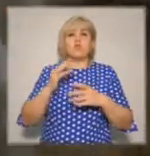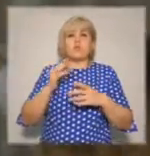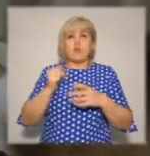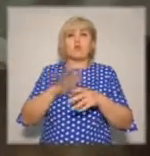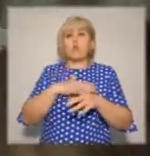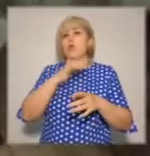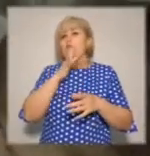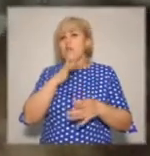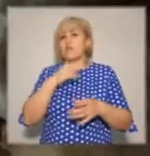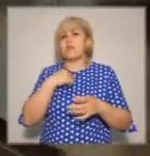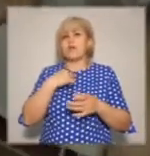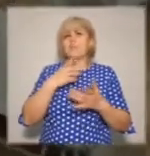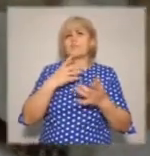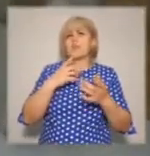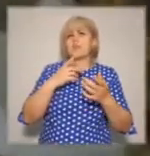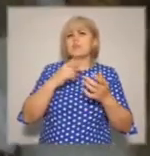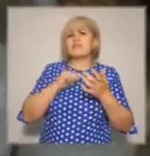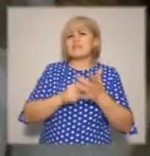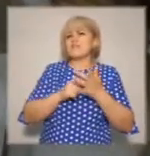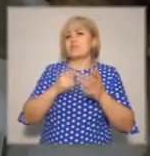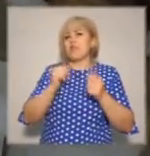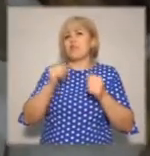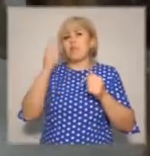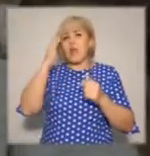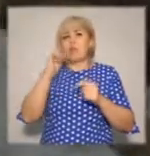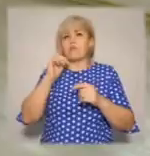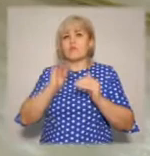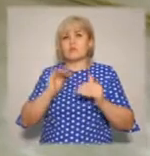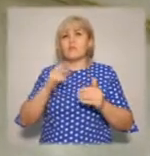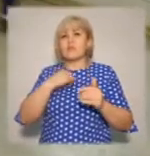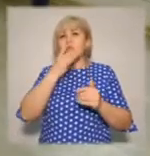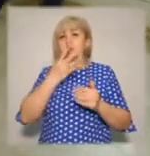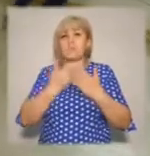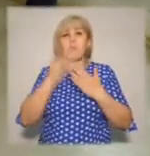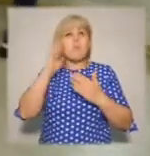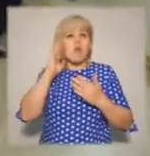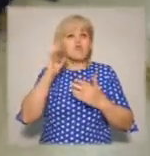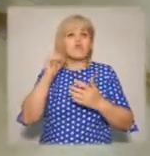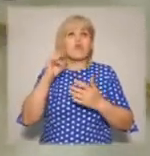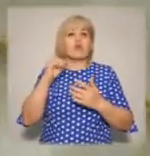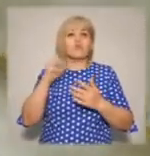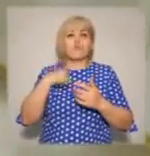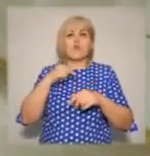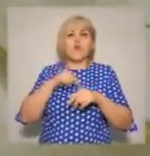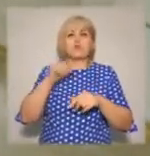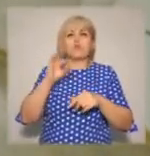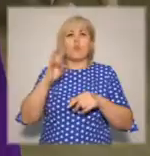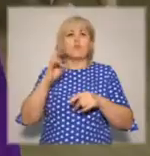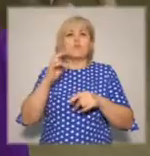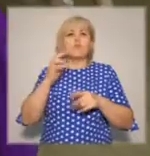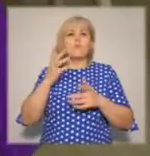максимально много. Вот. Но с опытом, наверное, приходит такой момент, что трудолюбие –